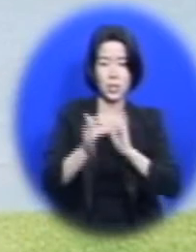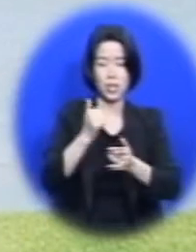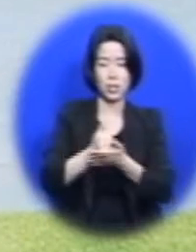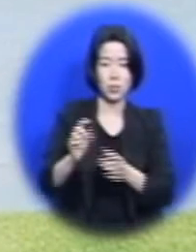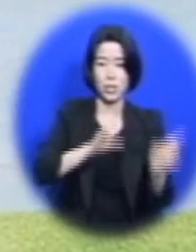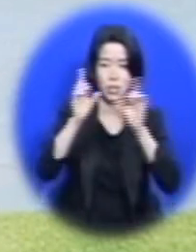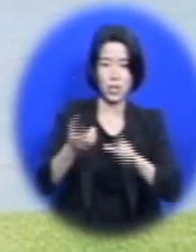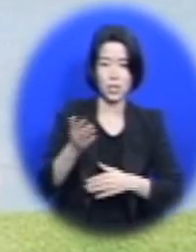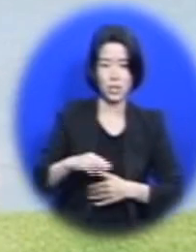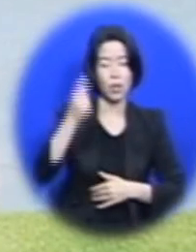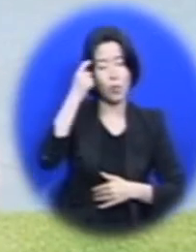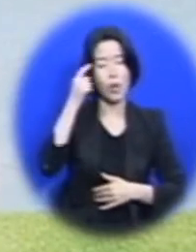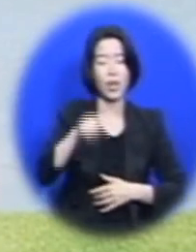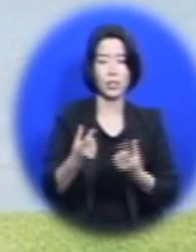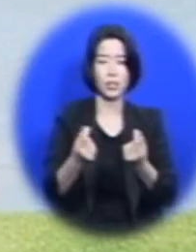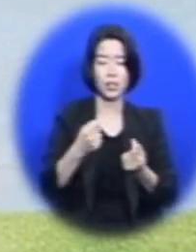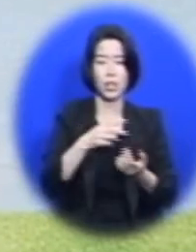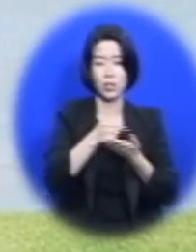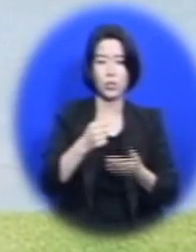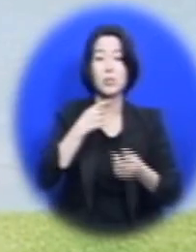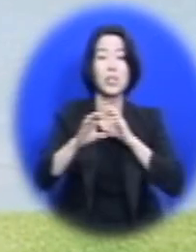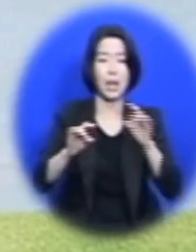왜 주님을 그렇게 갈망하는 것입니까?